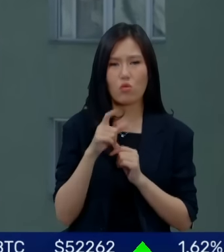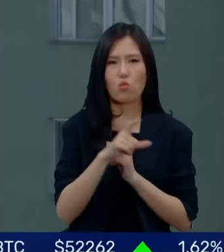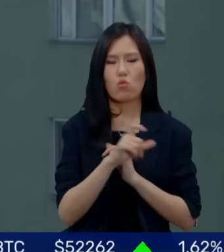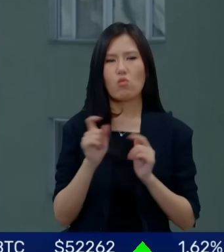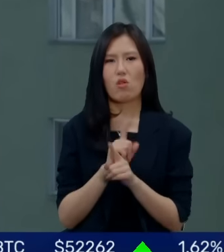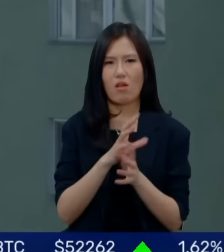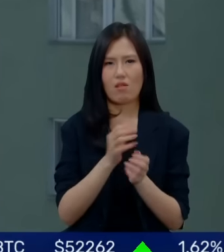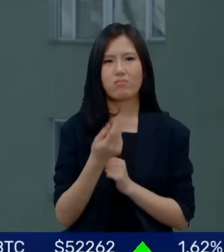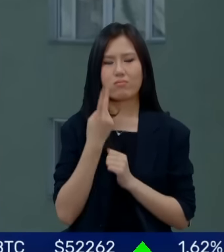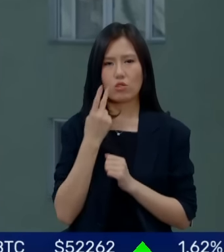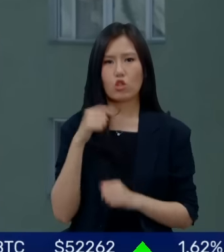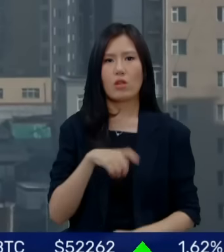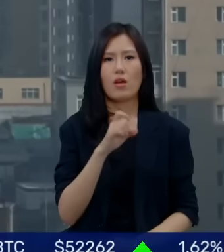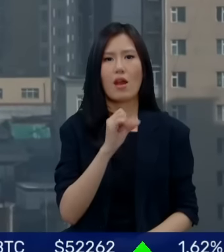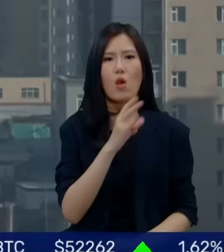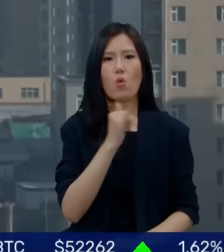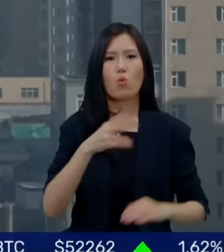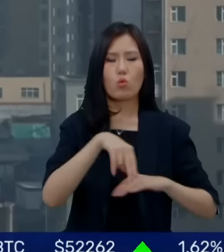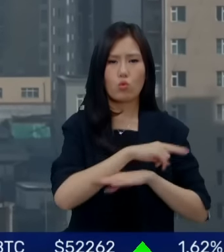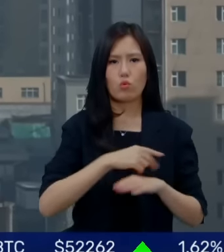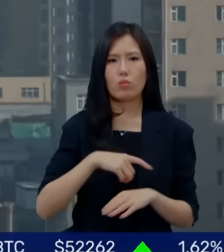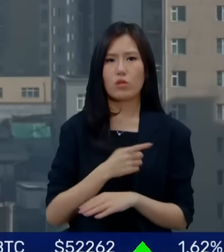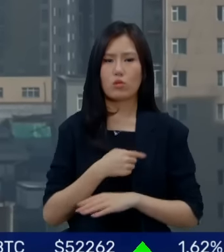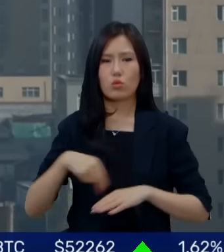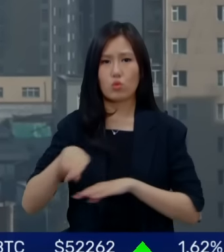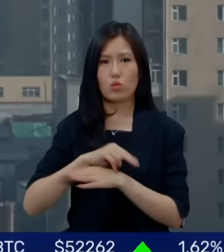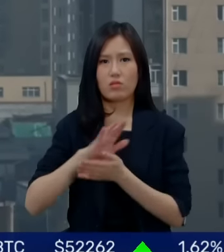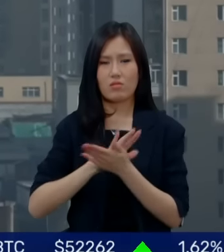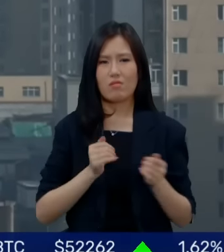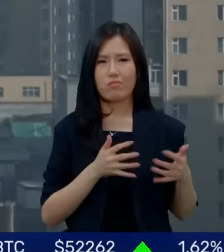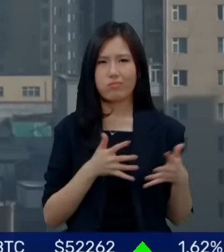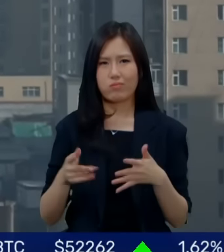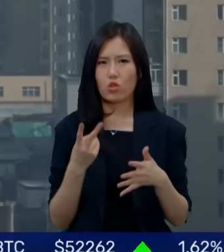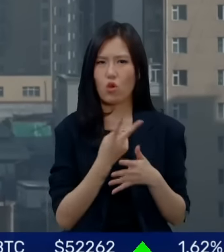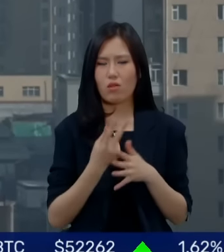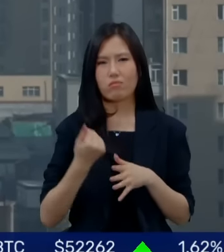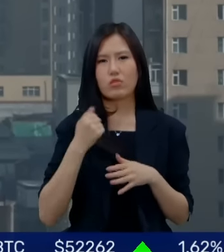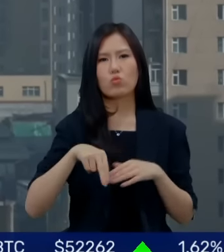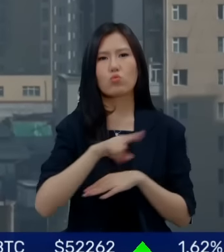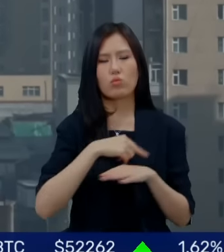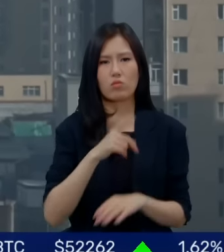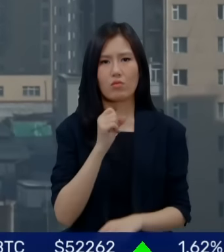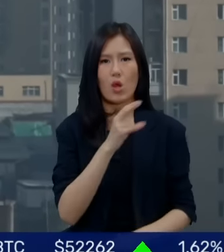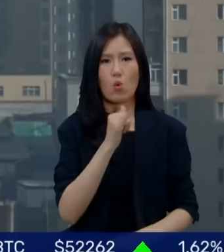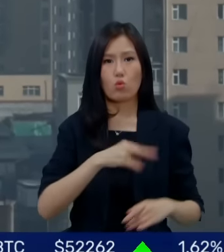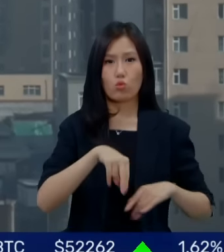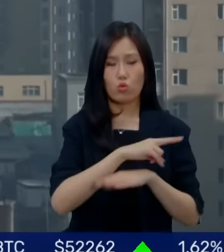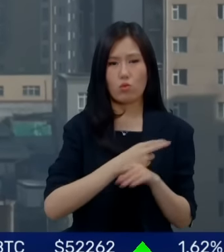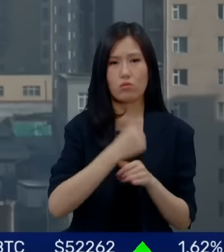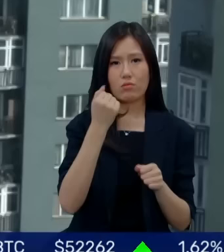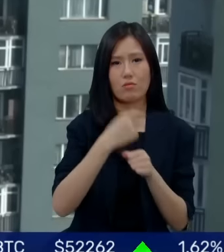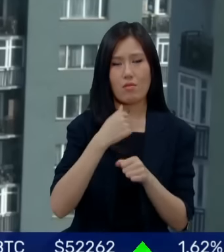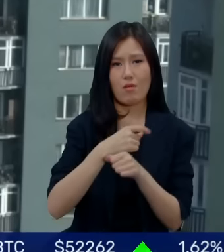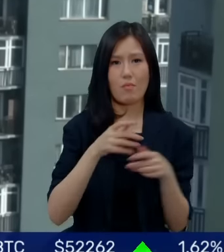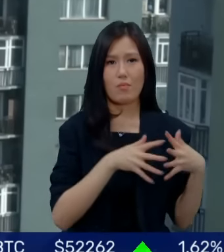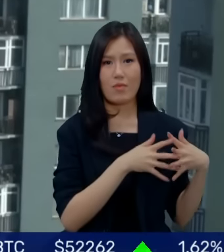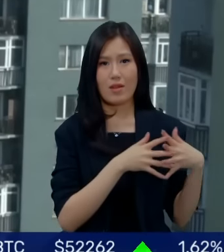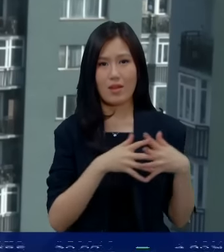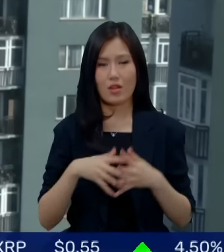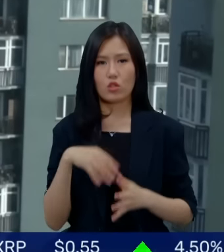За одоо Хаанбол дүүрэг болон Баянзүрх дүүрэгт шинэ орон сууцнууд хамгийн ихээр өрөвдөж байна. За Хаанбол дүүргийн хувьд нийт цахиалга авч байгаа орон сууцны